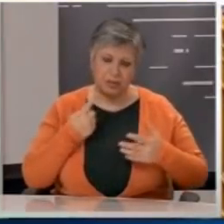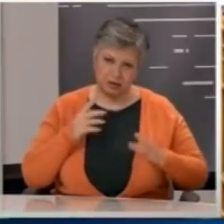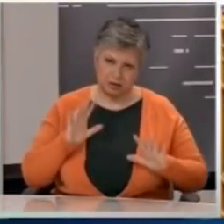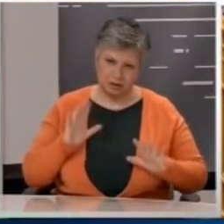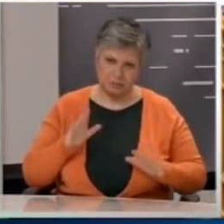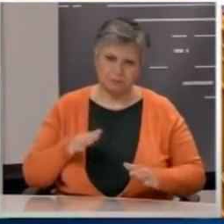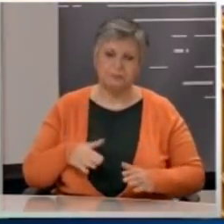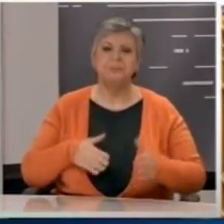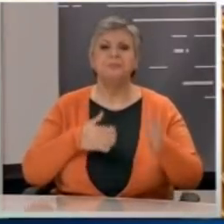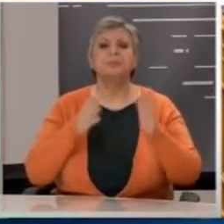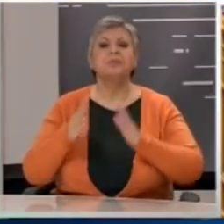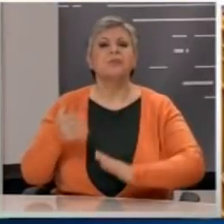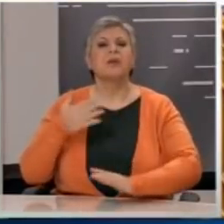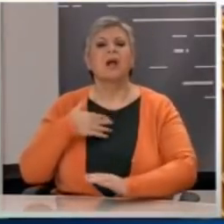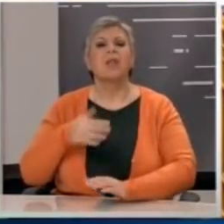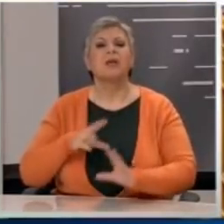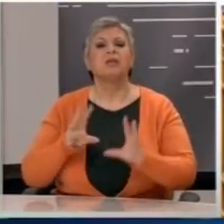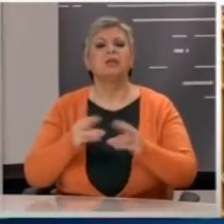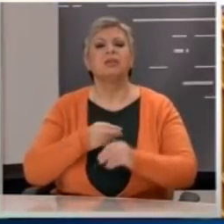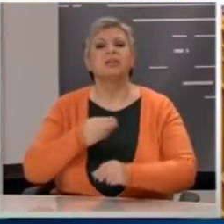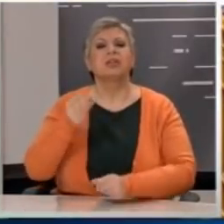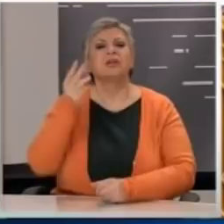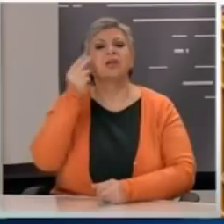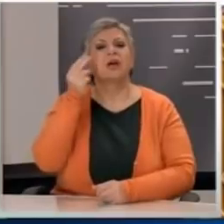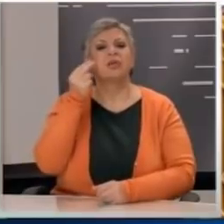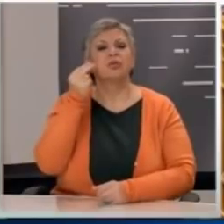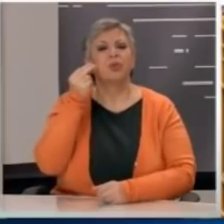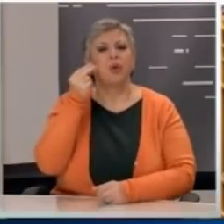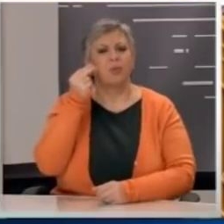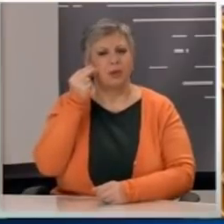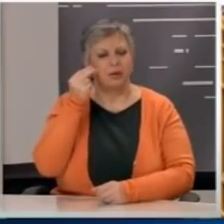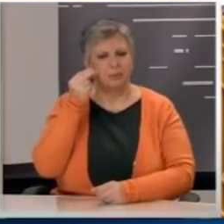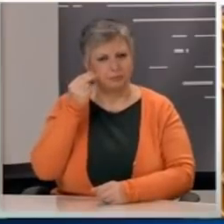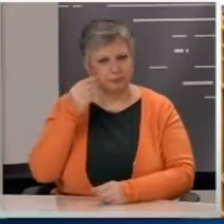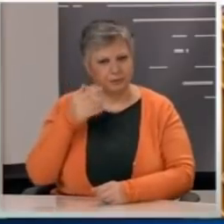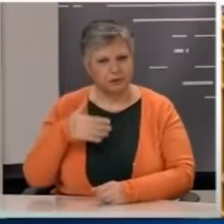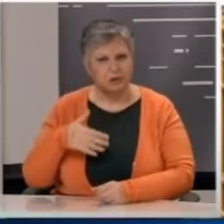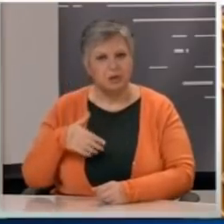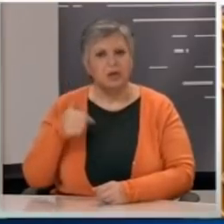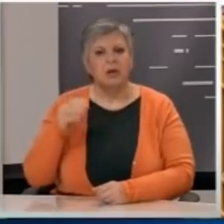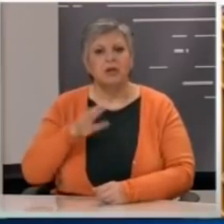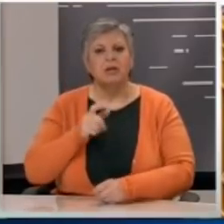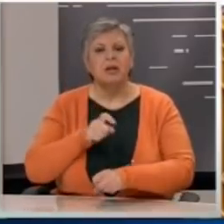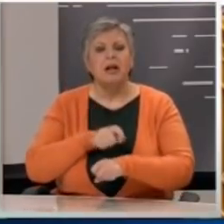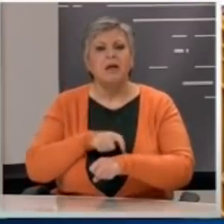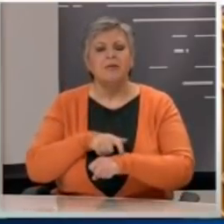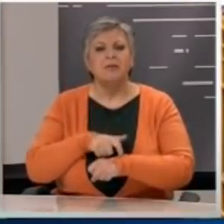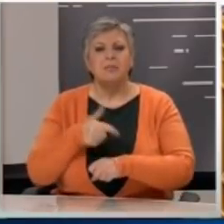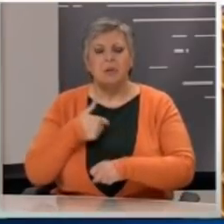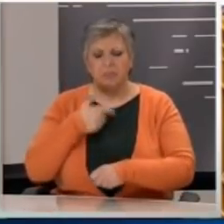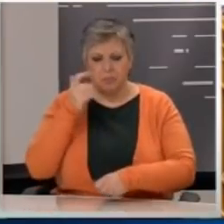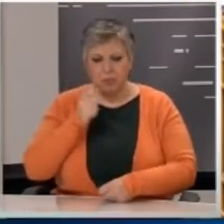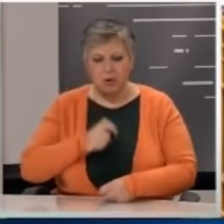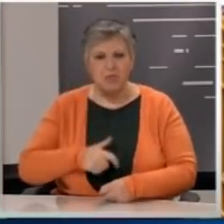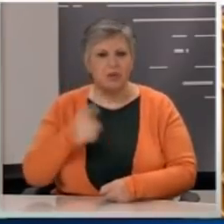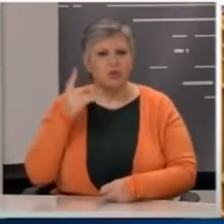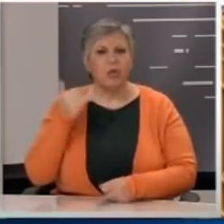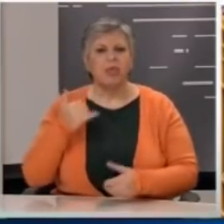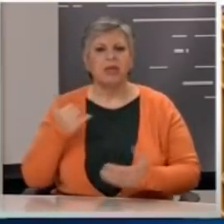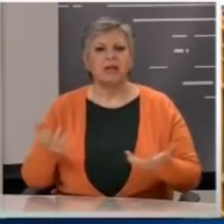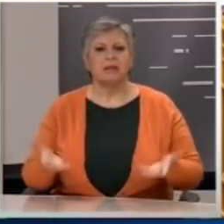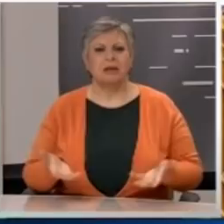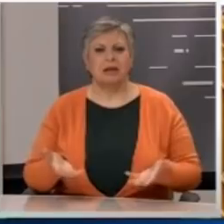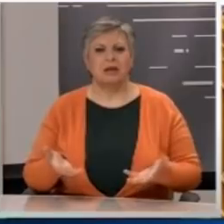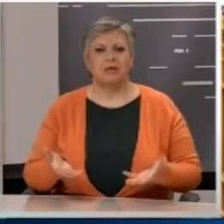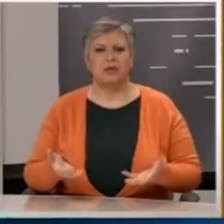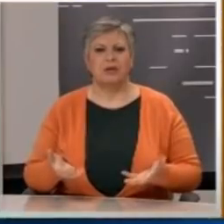δύο πράγματα. Γιατί στα Σκόπια συμβαίνει το εξής. Ακόμη αυτή τη στιγμή δεν έχω καταλάβει τι